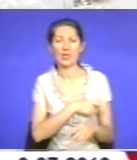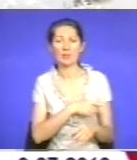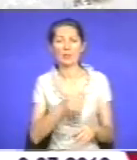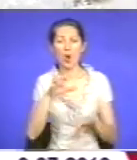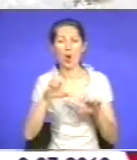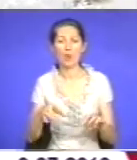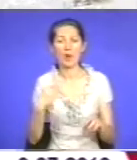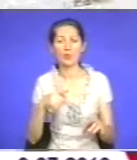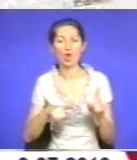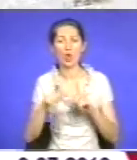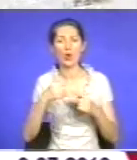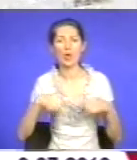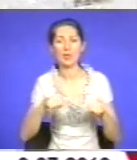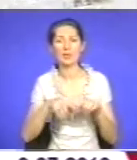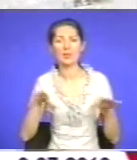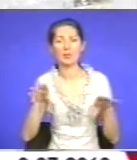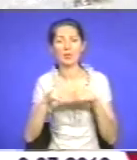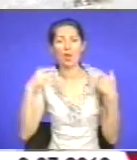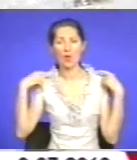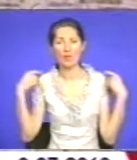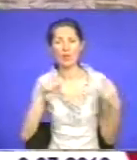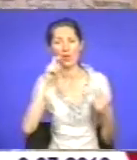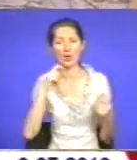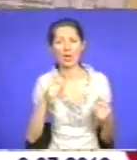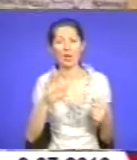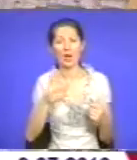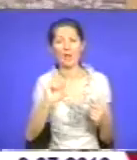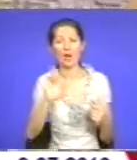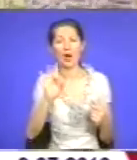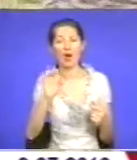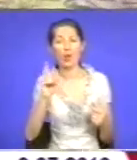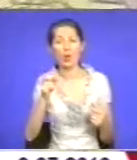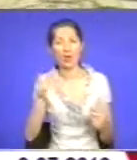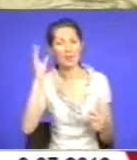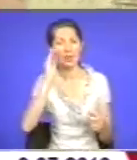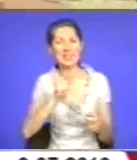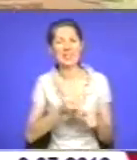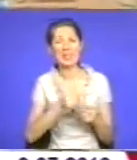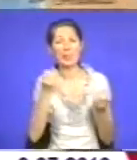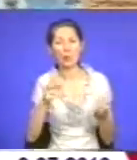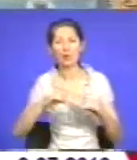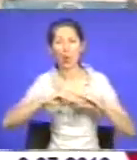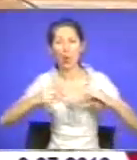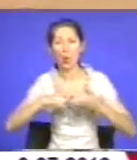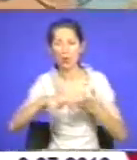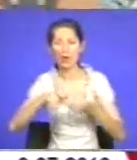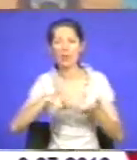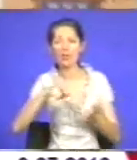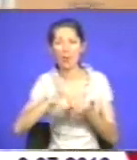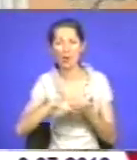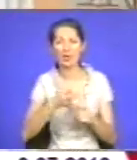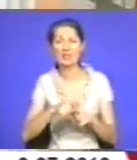спілки офіцерів України Олександр Варакута вважає, що це не просто конверти та марки, це історія нашої держави, героїв, яких не